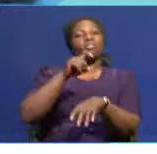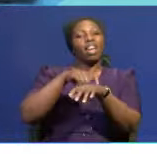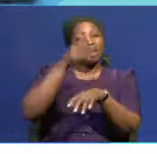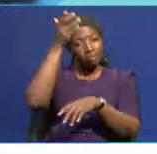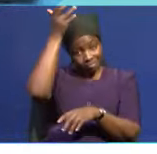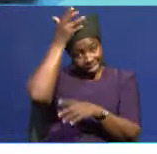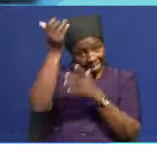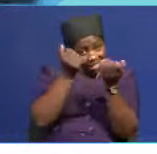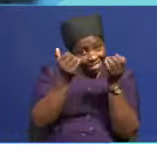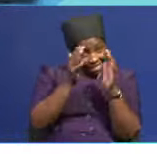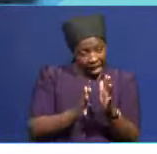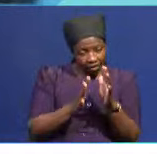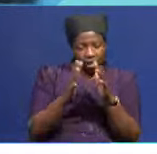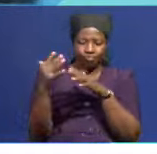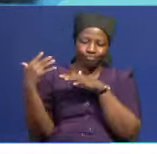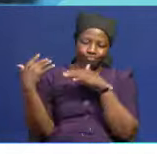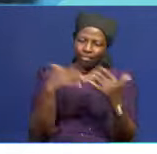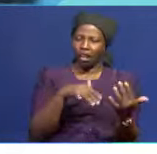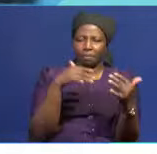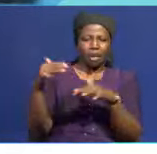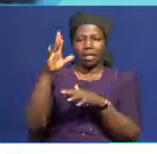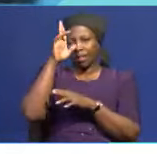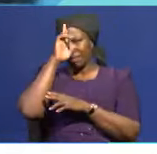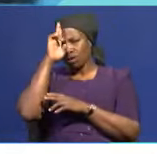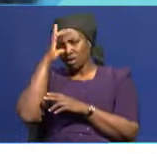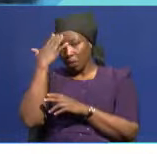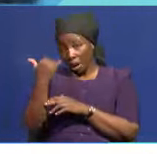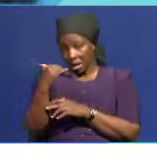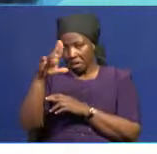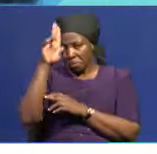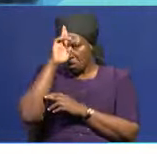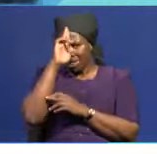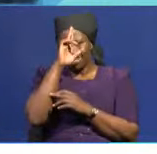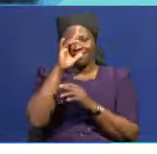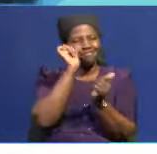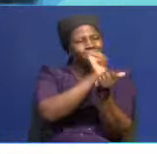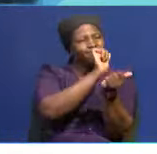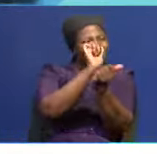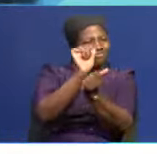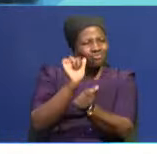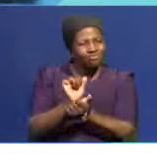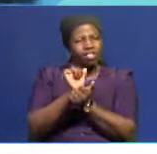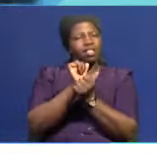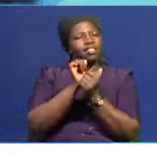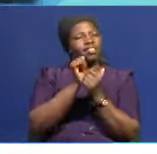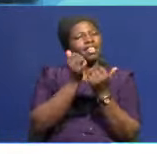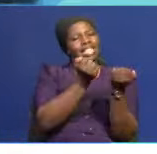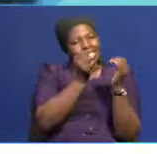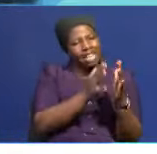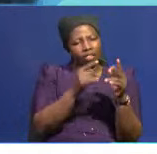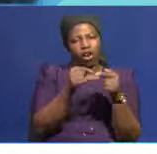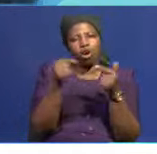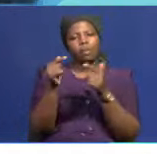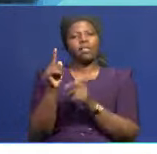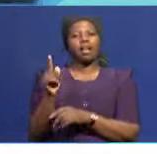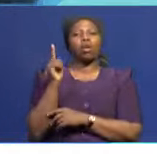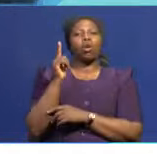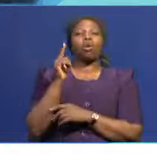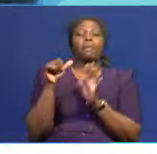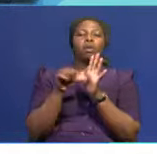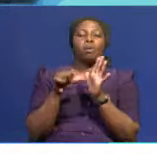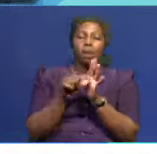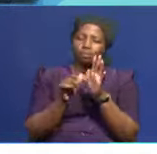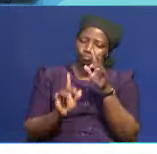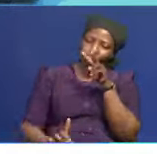ya kuwakamata wenzao kinyume cha sheria. Kizaazaa kilizuka baada ya madereva hao kuandamana nje ya kituo cha polisi cha